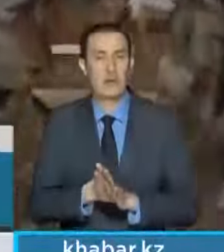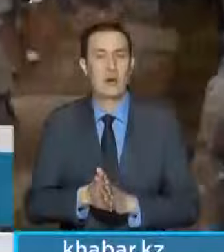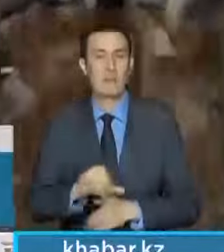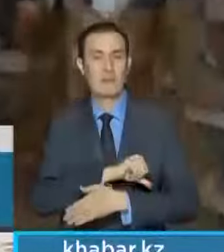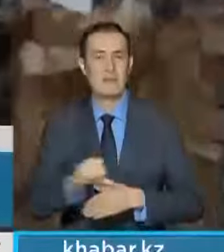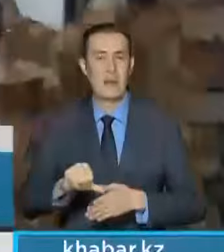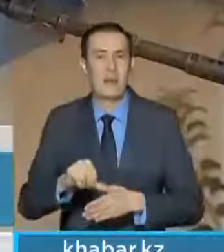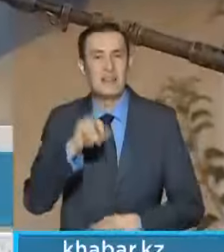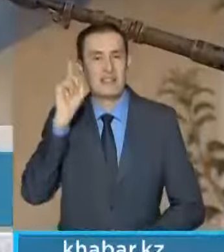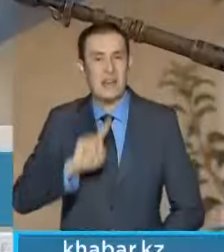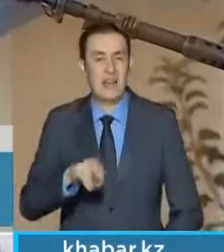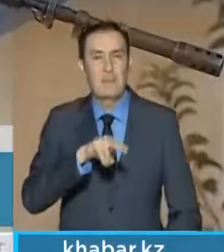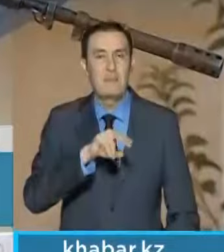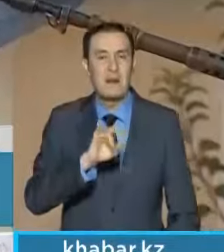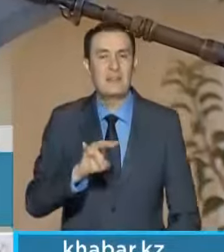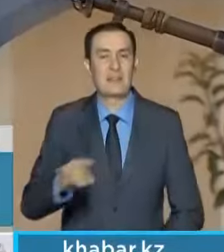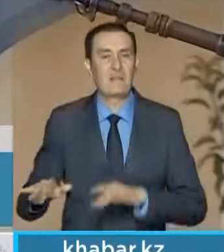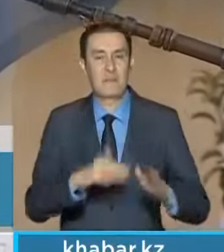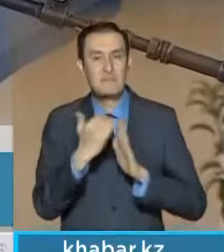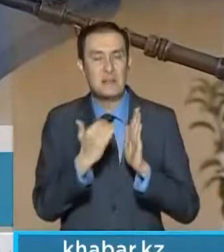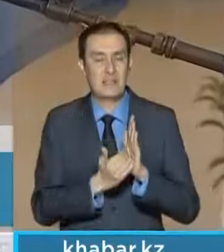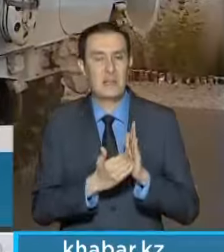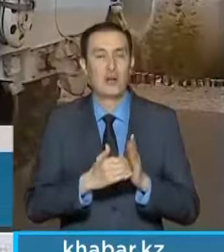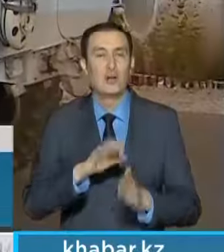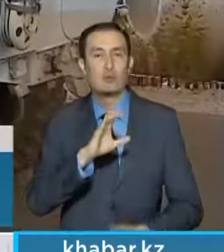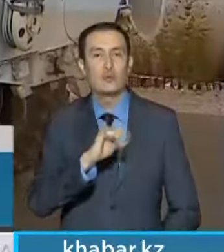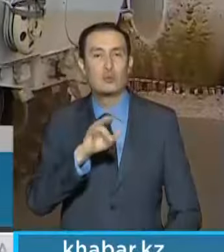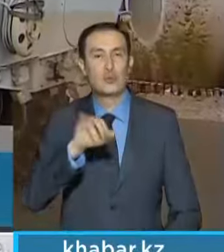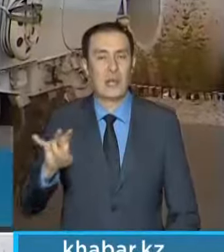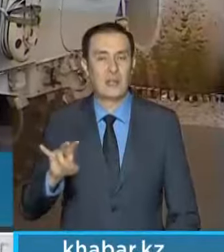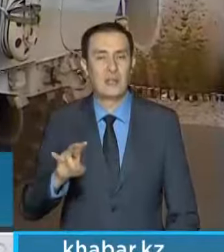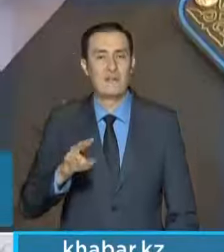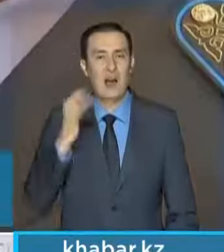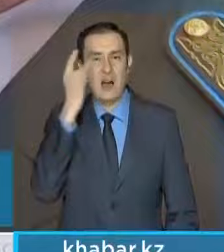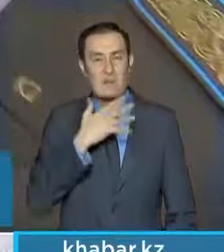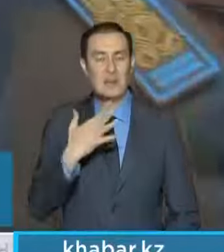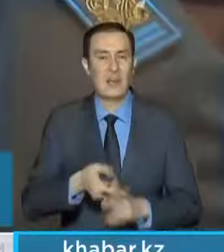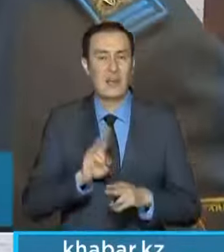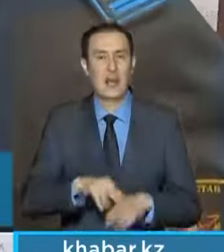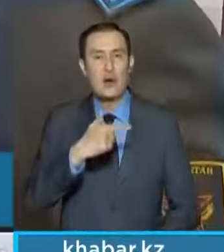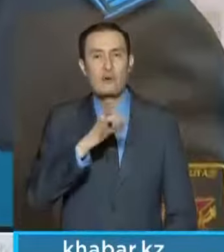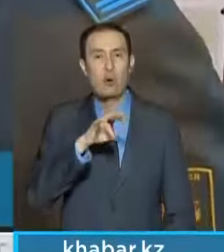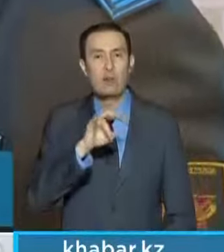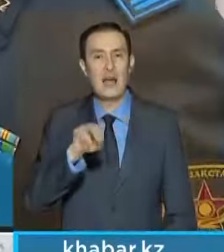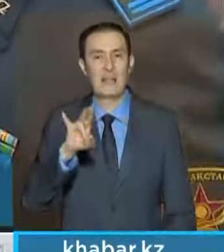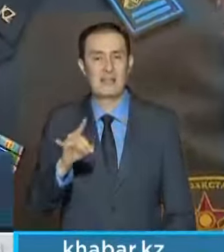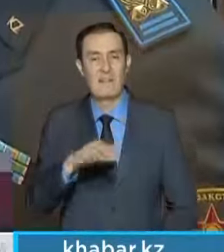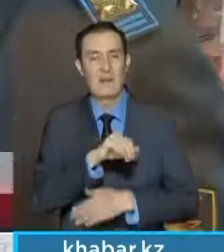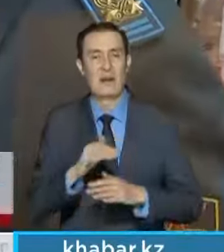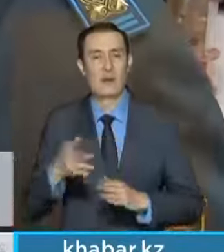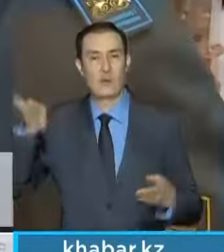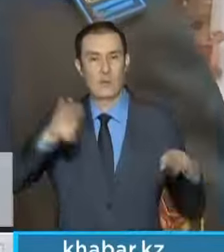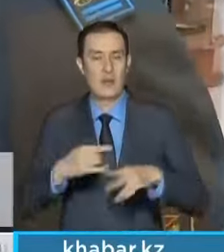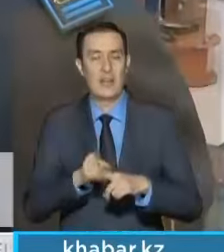Палестины и Израиля, а также в миссиях ООН в Судане и Южном Судане. Зона ответственности миссии – это голландские высоты. Вот голландские высоты.